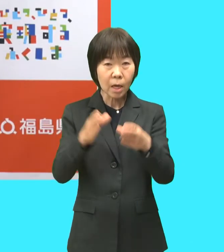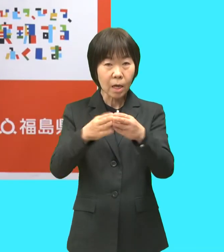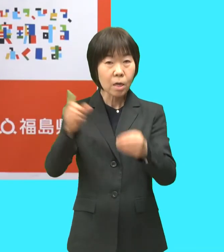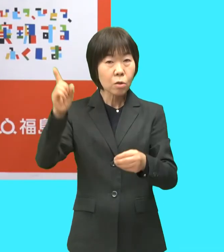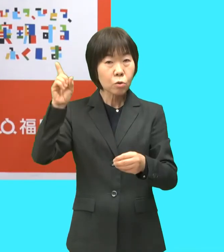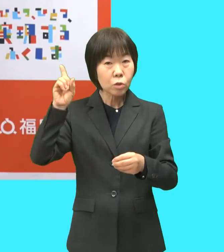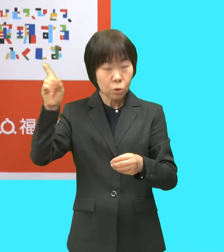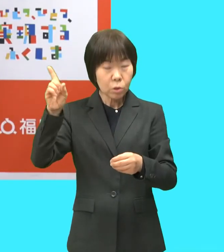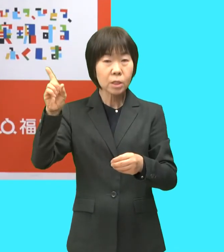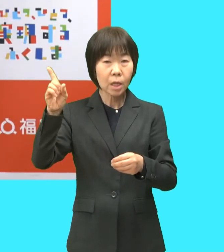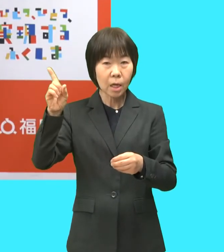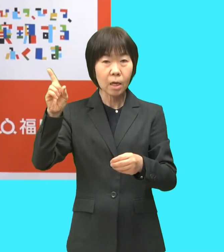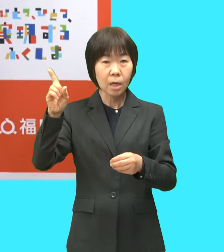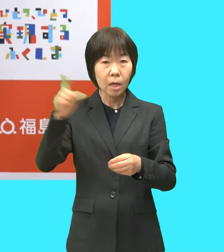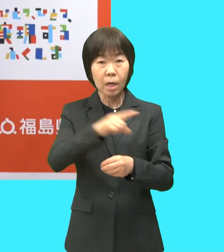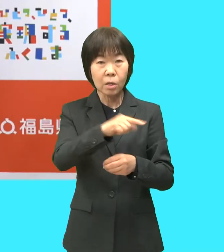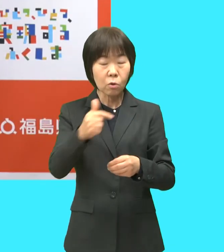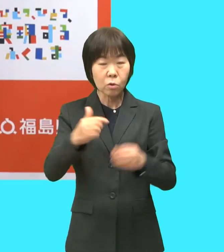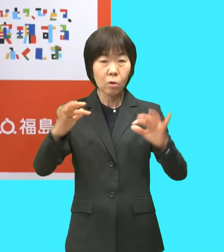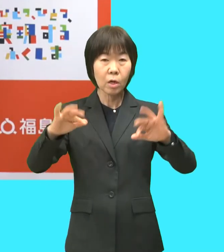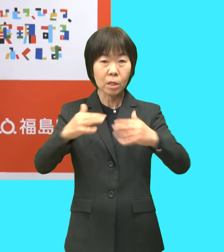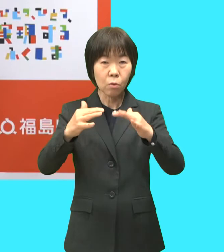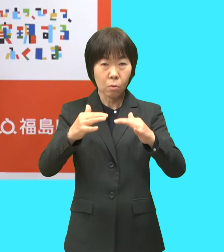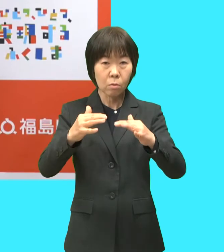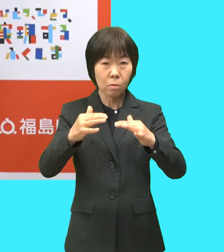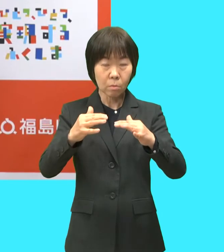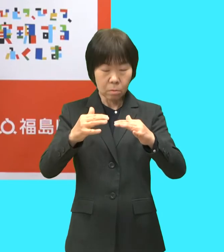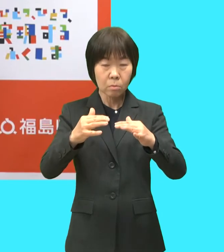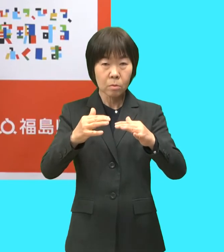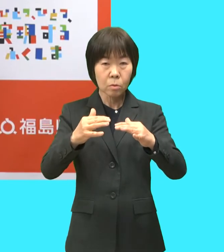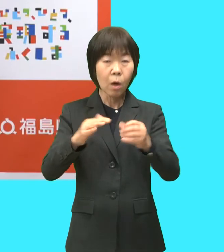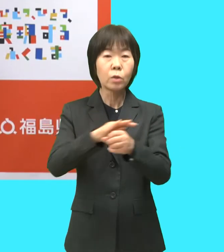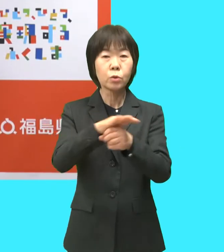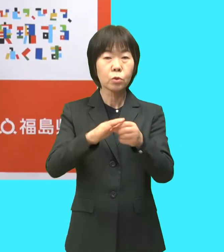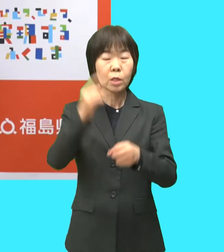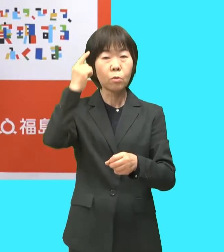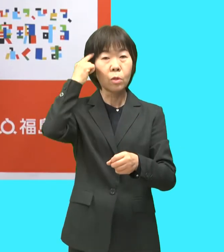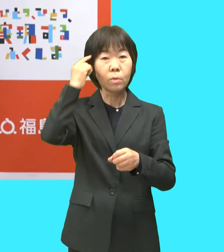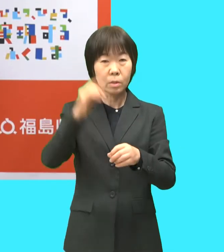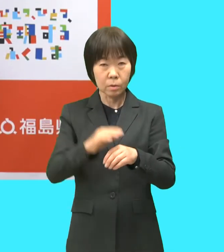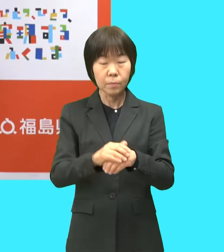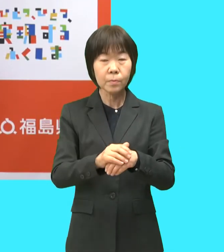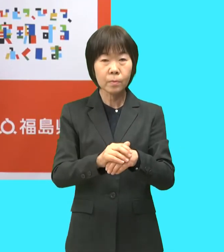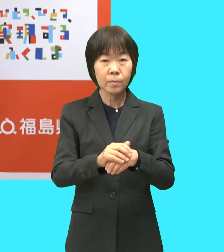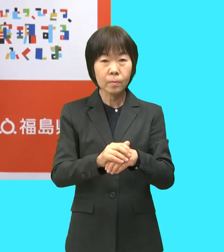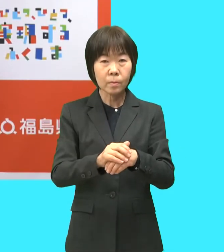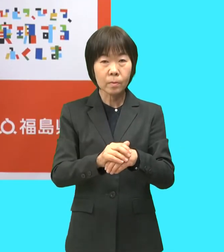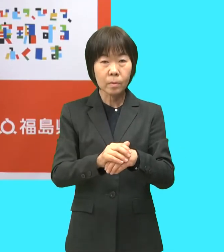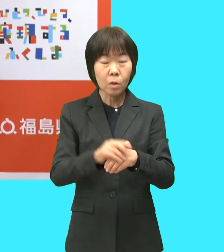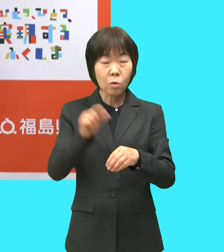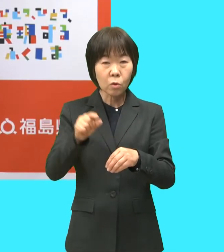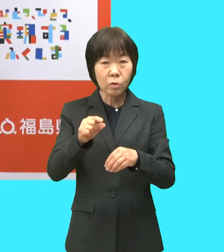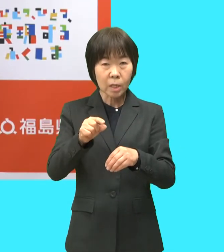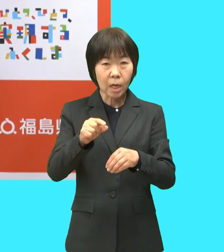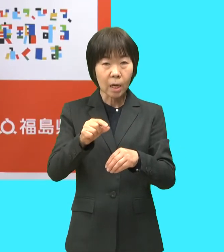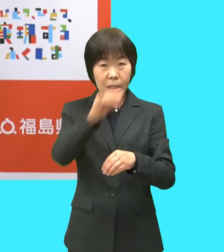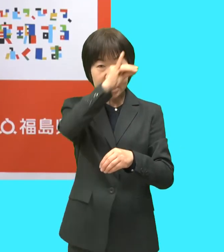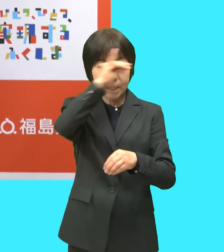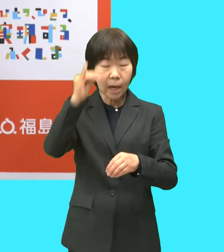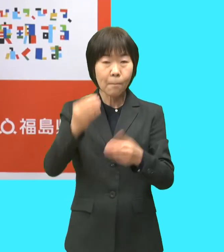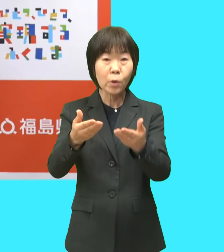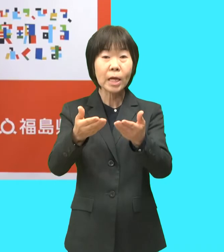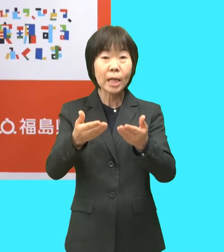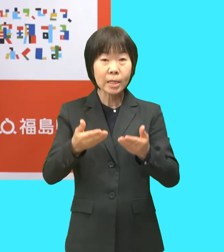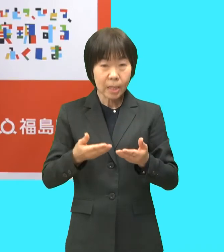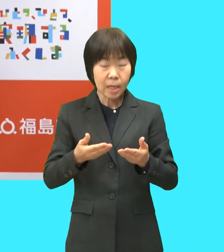てやはりこういうさまざまな議論を重ねていただくことは重要だと思います。またそういった知見もいただきながら、県